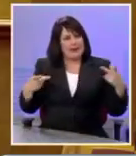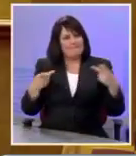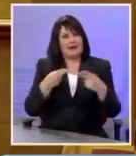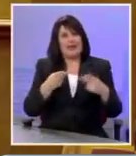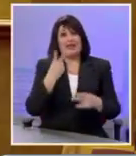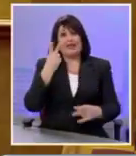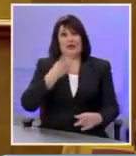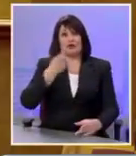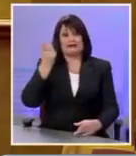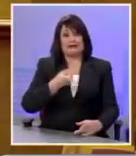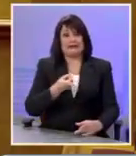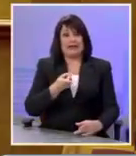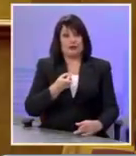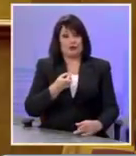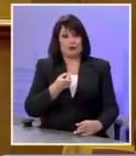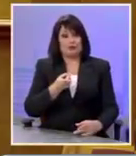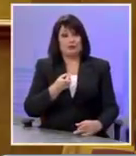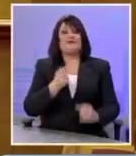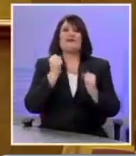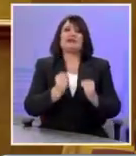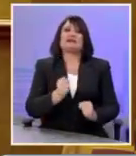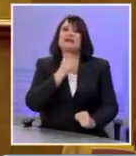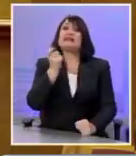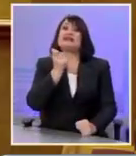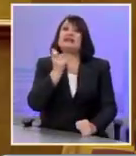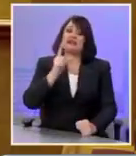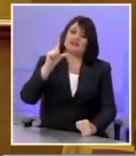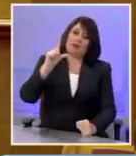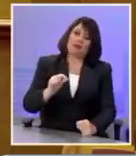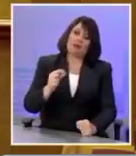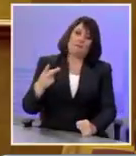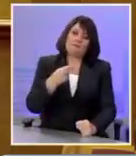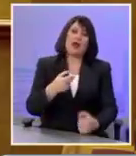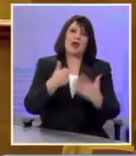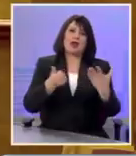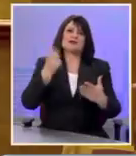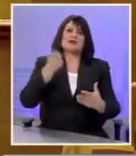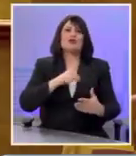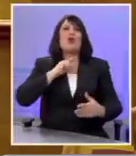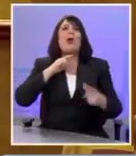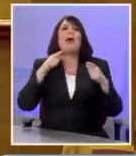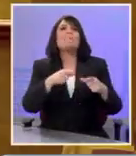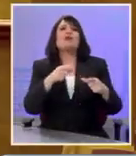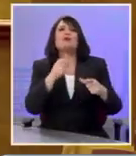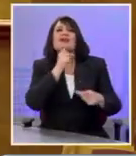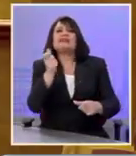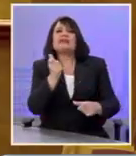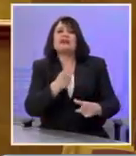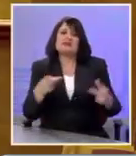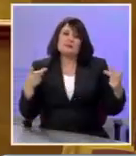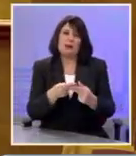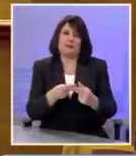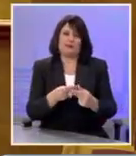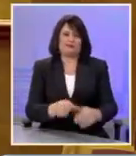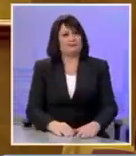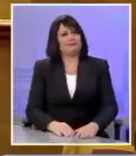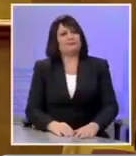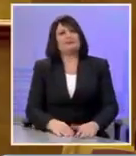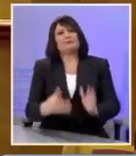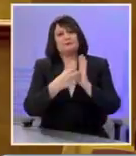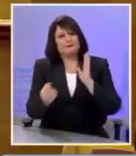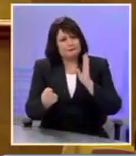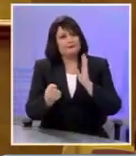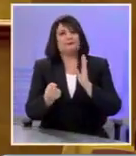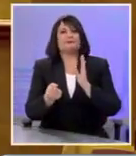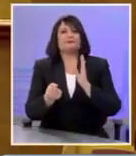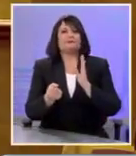κατά 2% τις κύριες συντάξεις και κατά 6% τις επικουρικές συντάξεις. Αφαίρεσαν